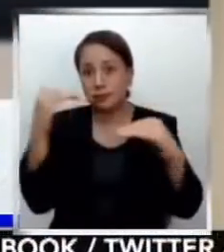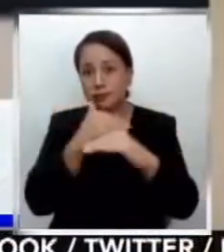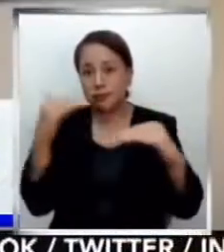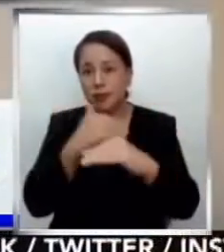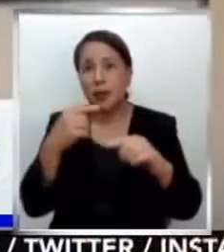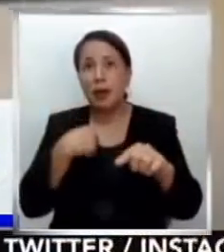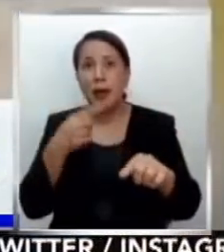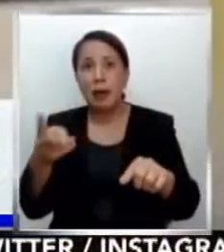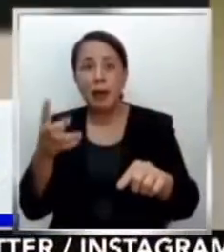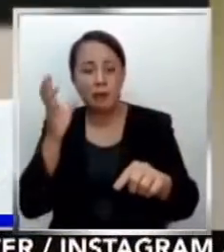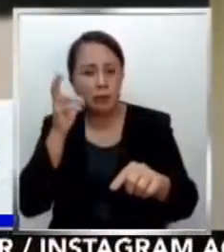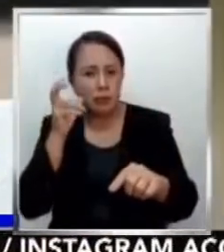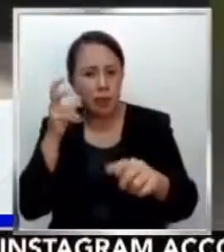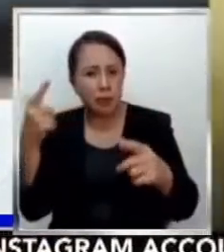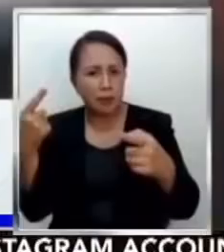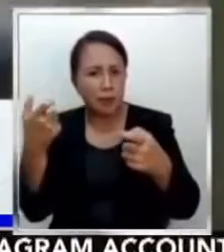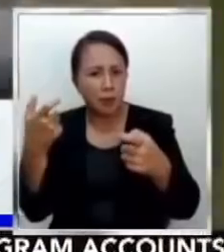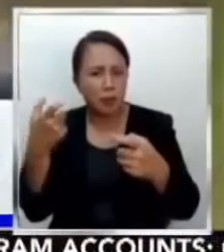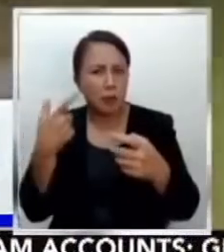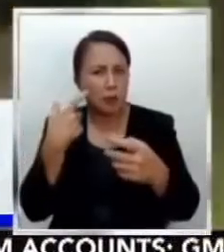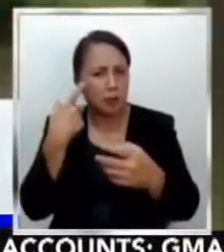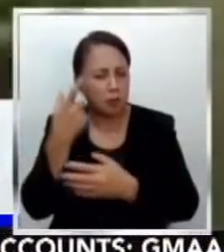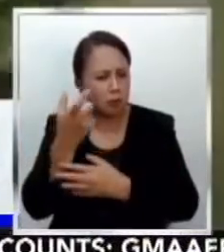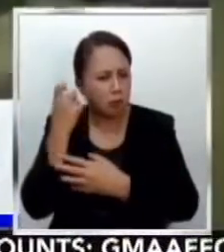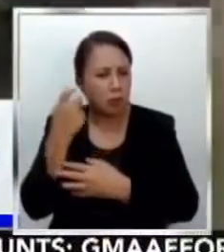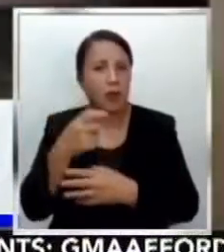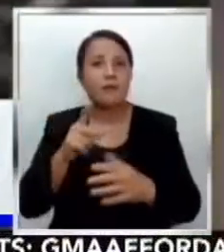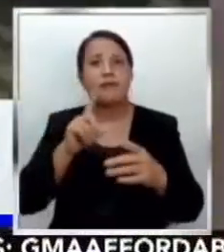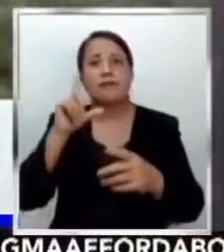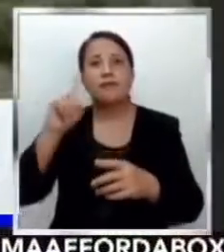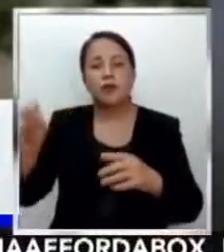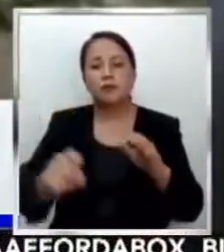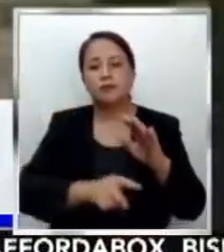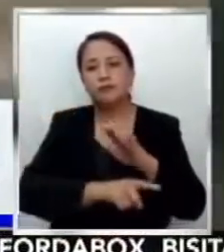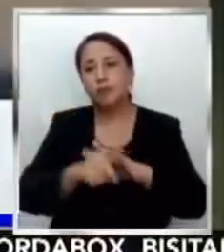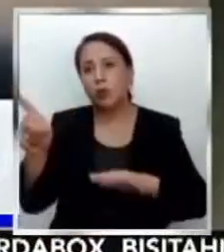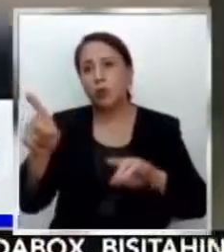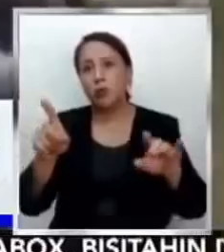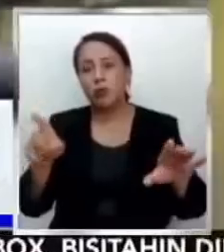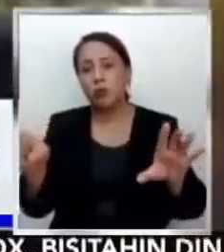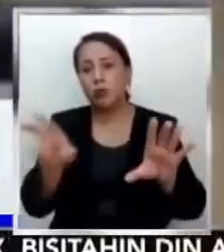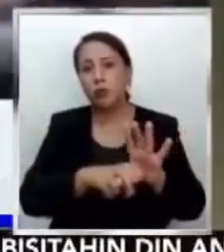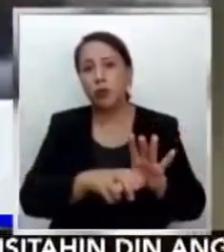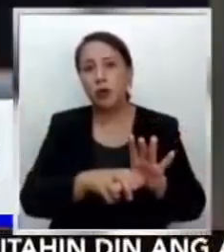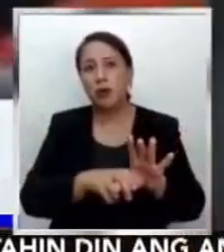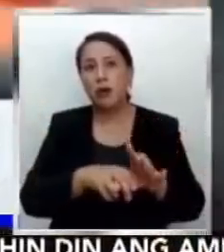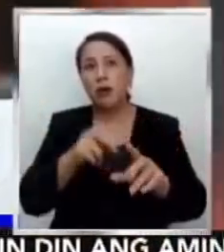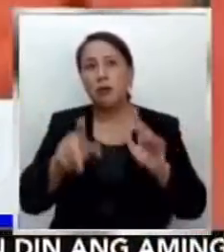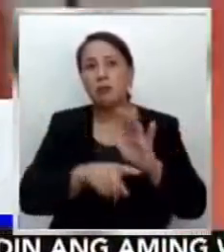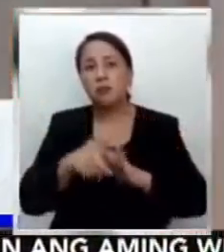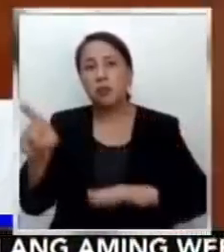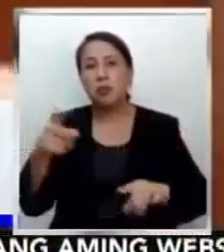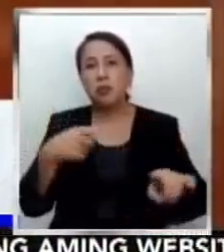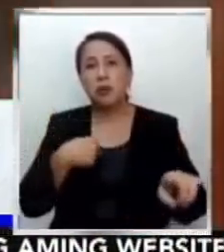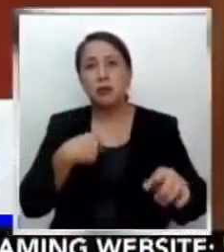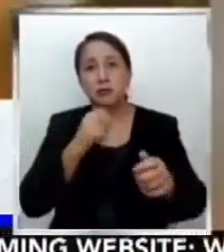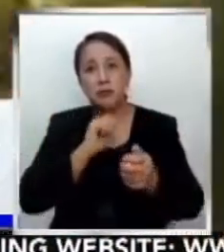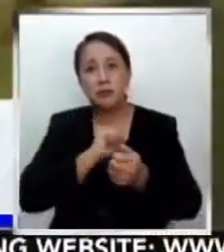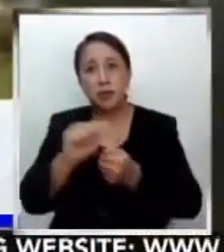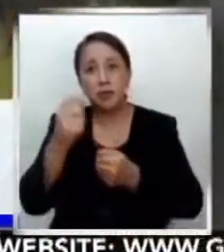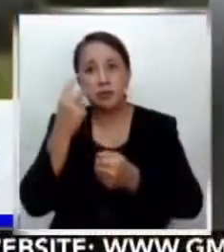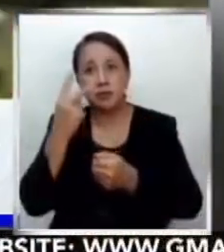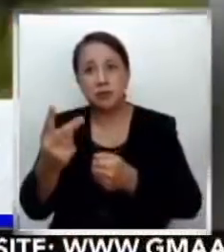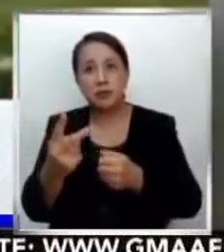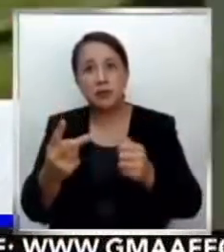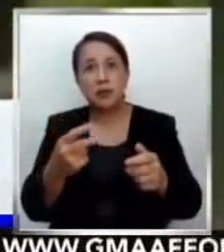Laos na! Mabilis na tumakas sa mga lula ng sasakyang ito sa takot na madamay. Nadaanan pa ang mga bumberong kanya-kanya ring